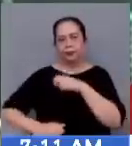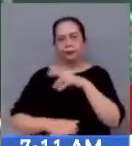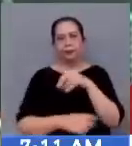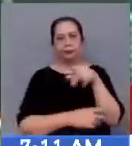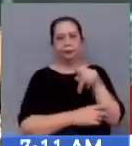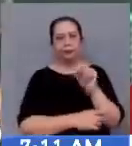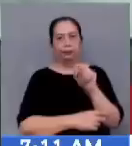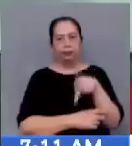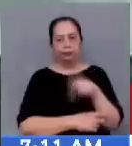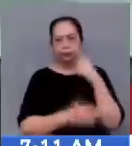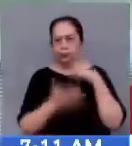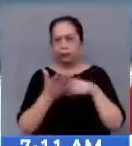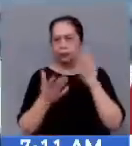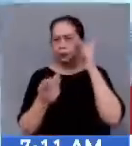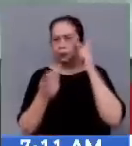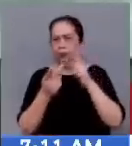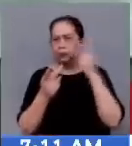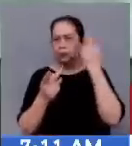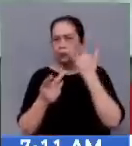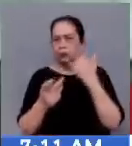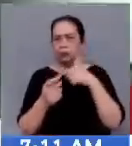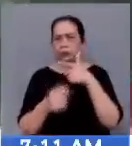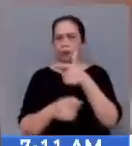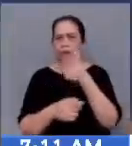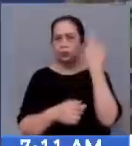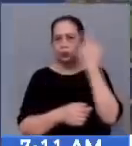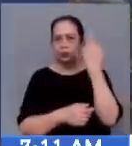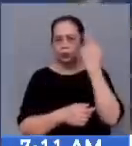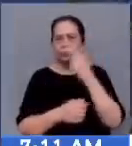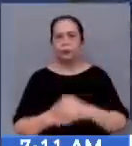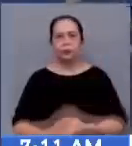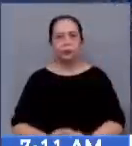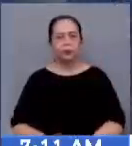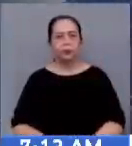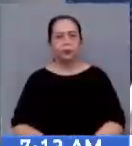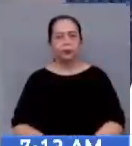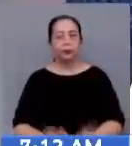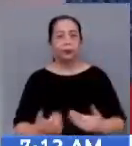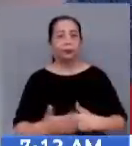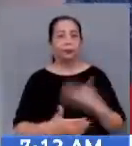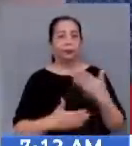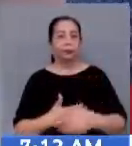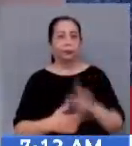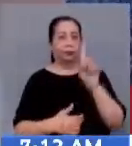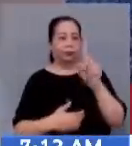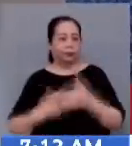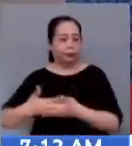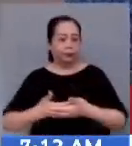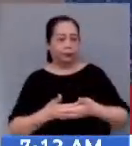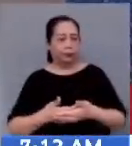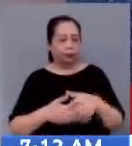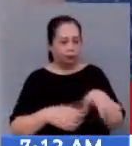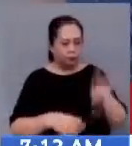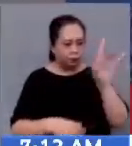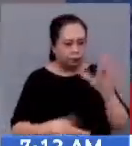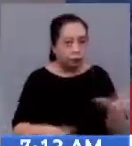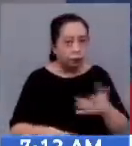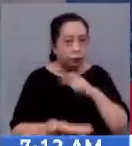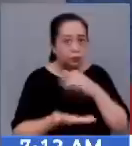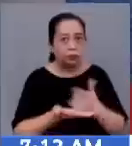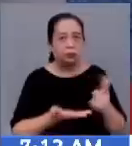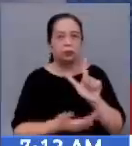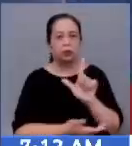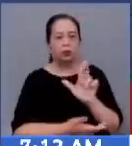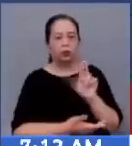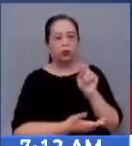pa ang motibo sa krimen at sanhi ng pagkamatay ng sospek. Isang sanggol ang natagpuan sa basurahan sa Luna, La Union. Ayon sa